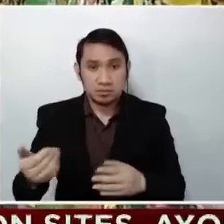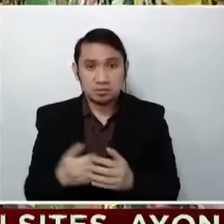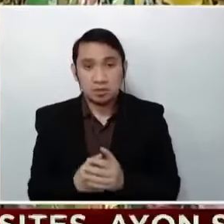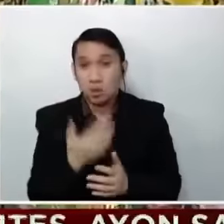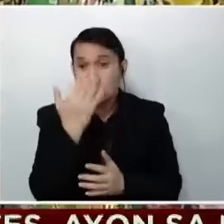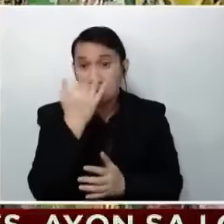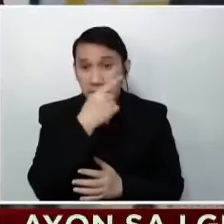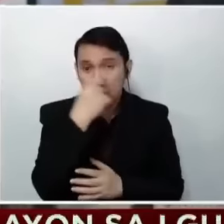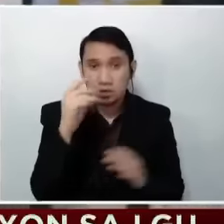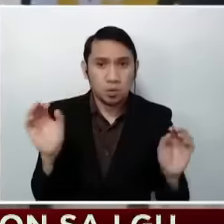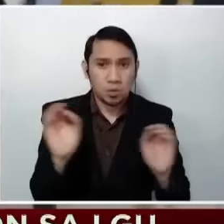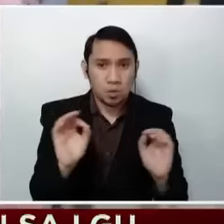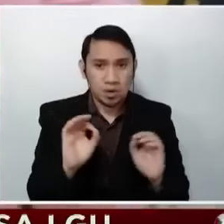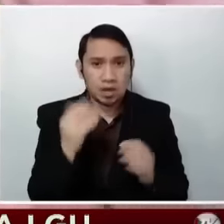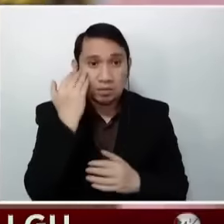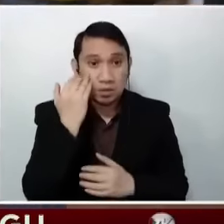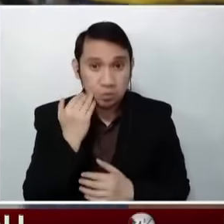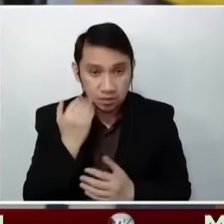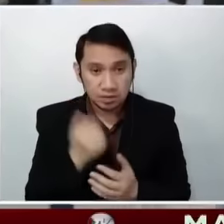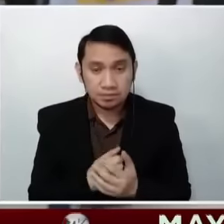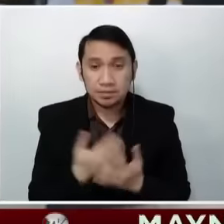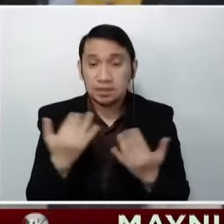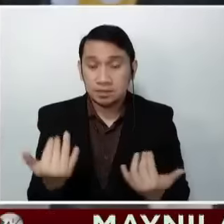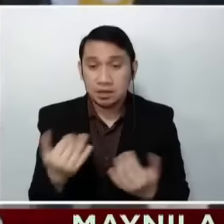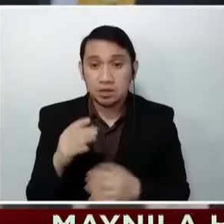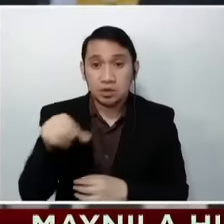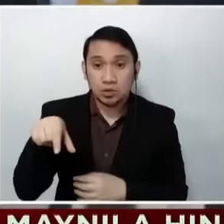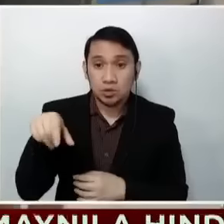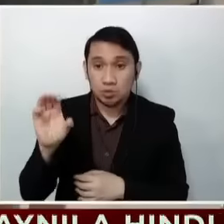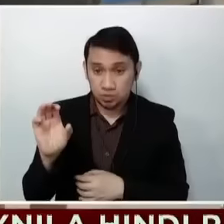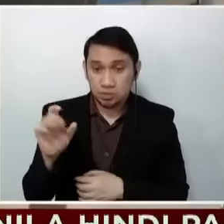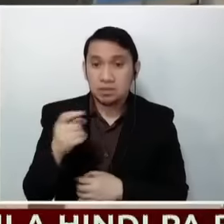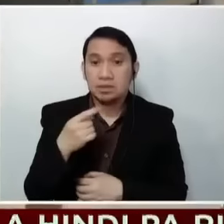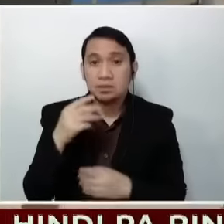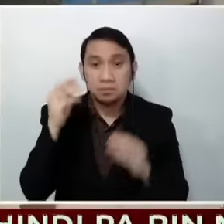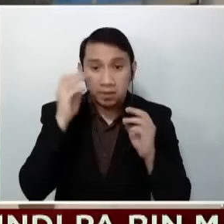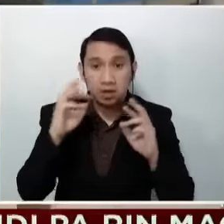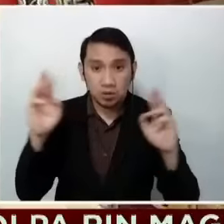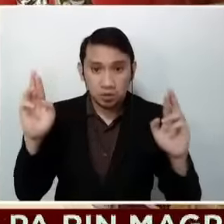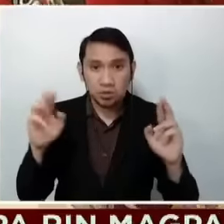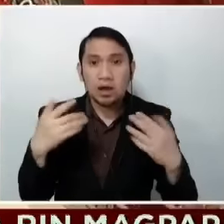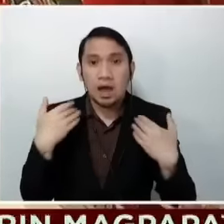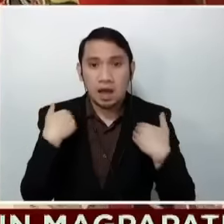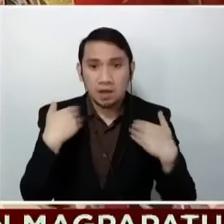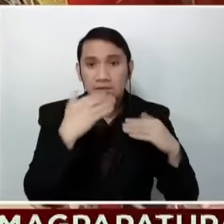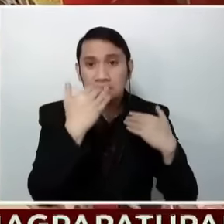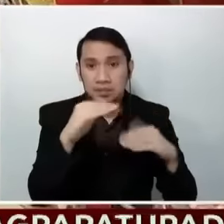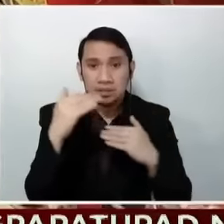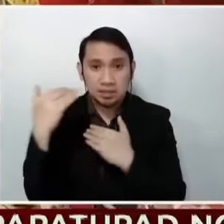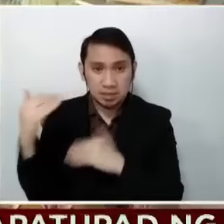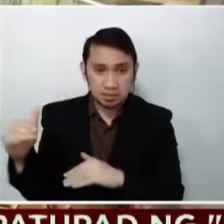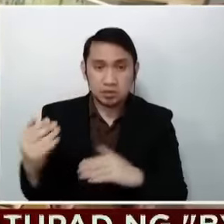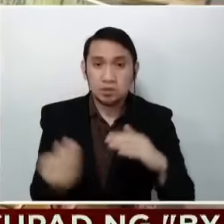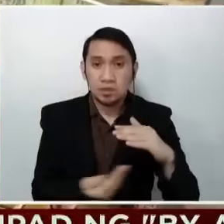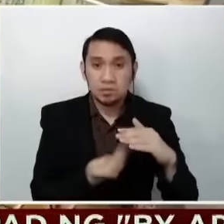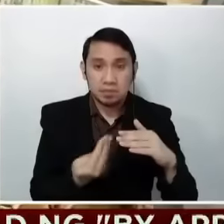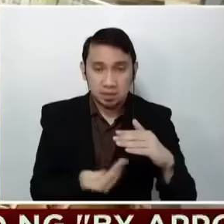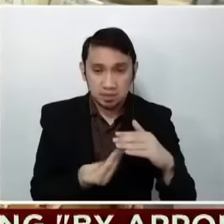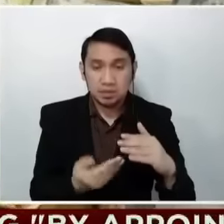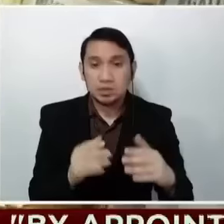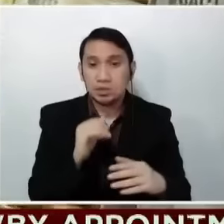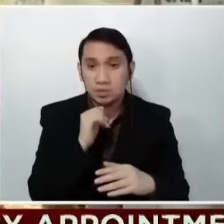wala namang shortage. Naglabas na ng utos si QC Mayor Joy Belmonte na naglilimita sa pwedeng biling basic goods para